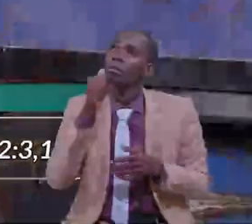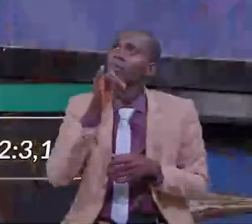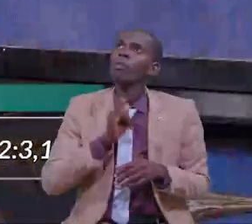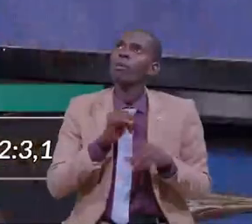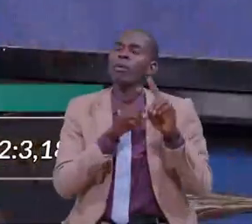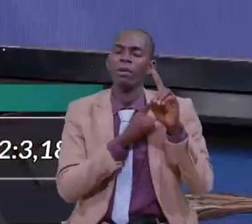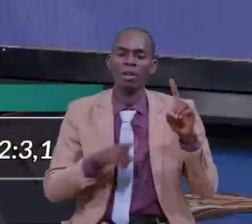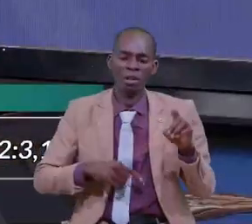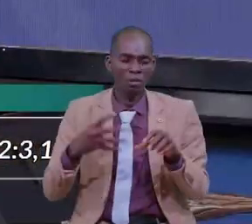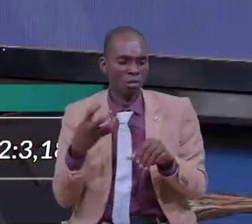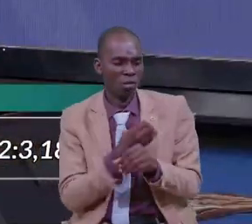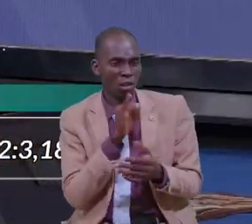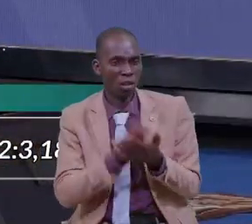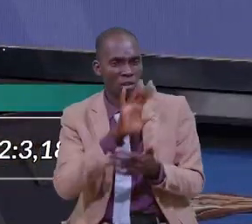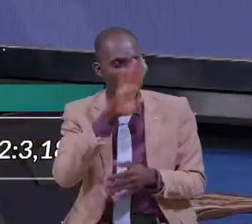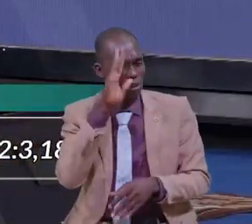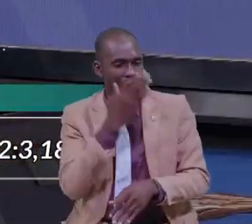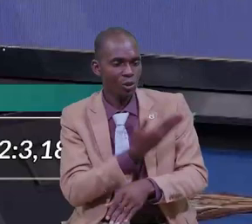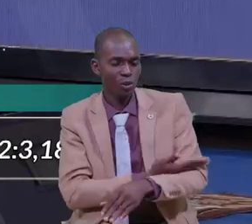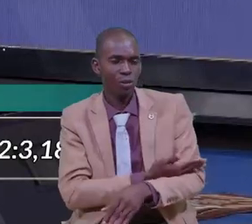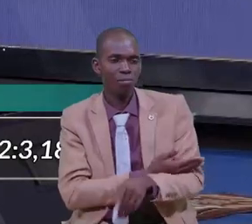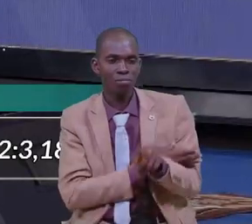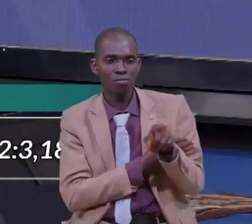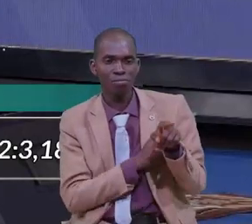Abraham, me voici. Prends ce fils.